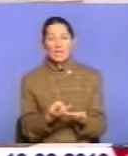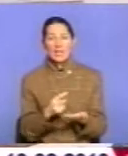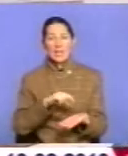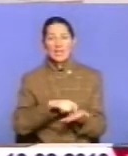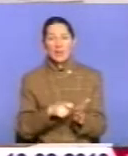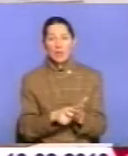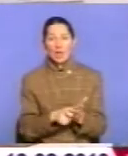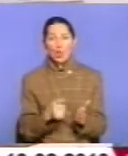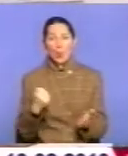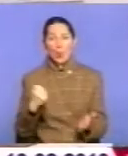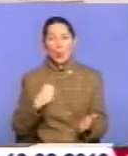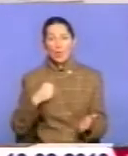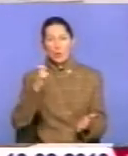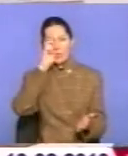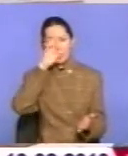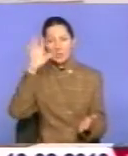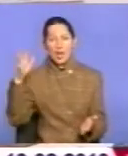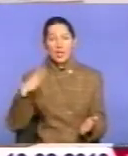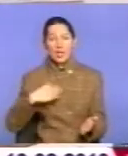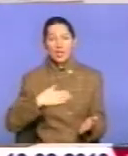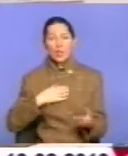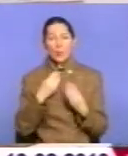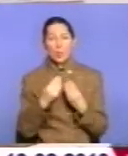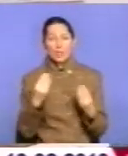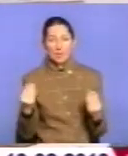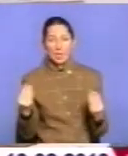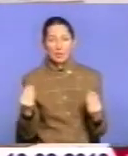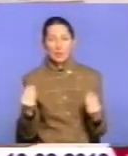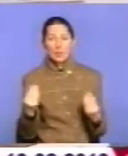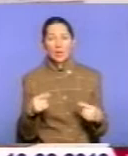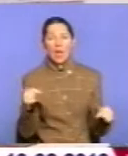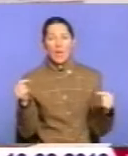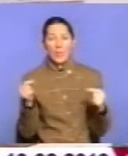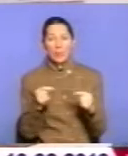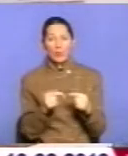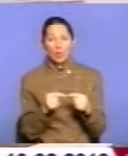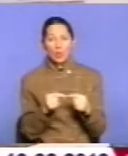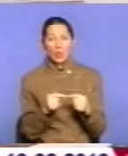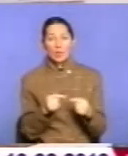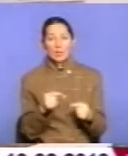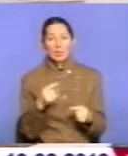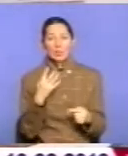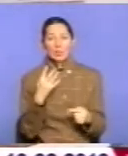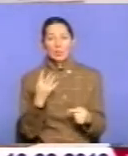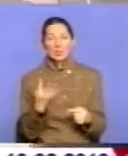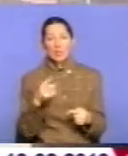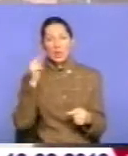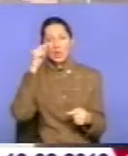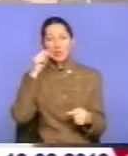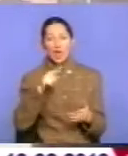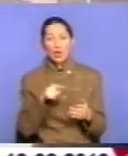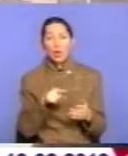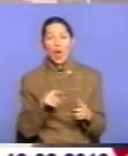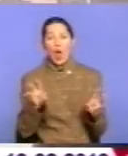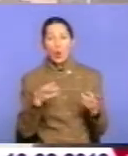кімнату бойової слави, наш музей. І відповідна четверта навчальна точка. В клубі